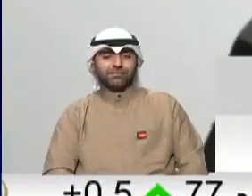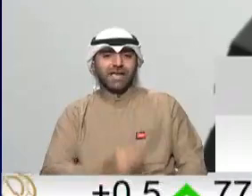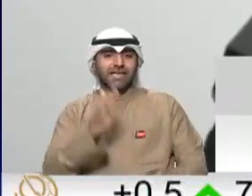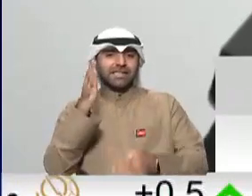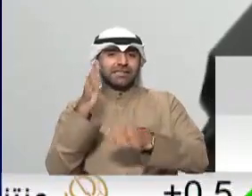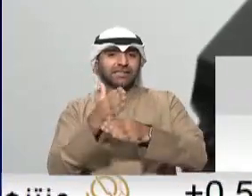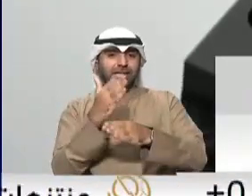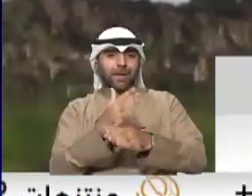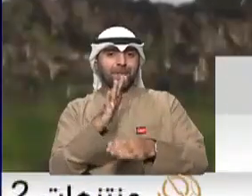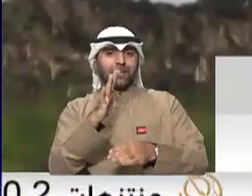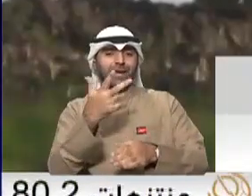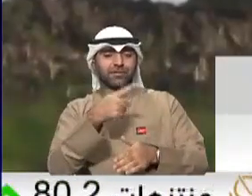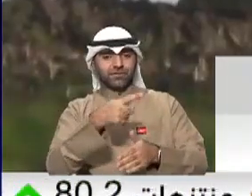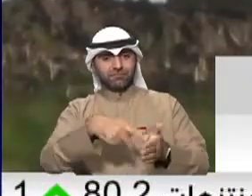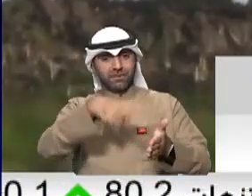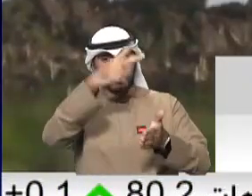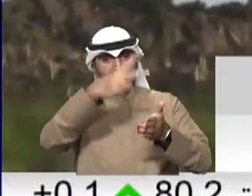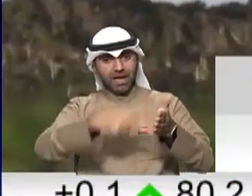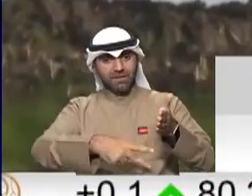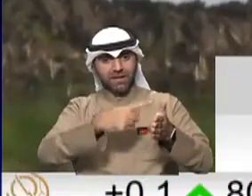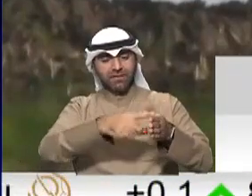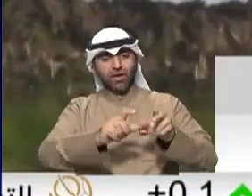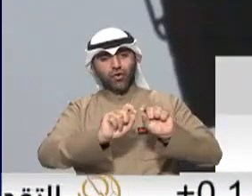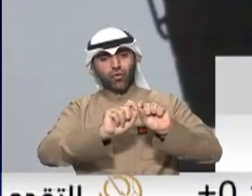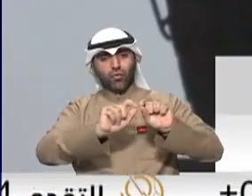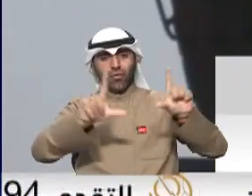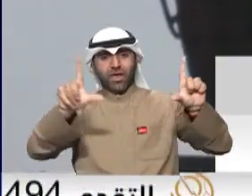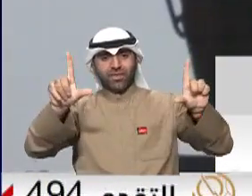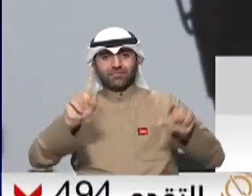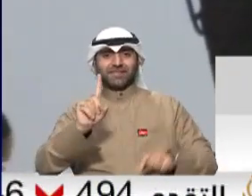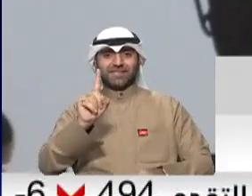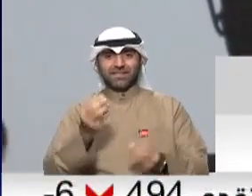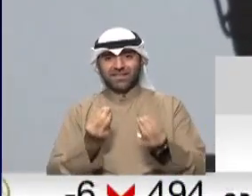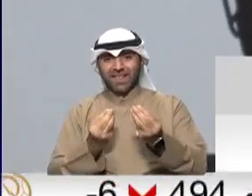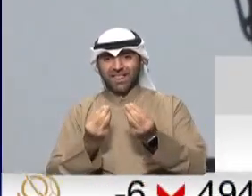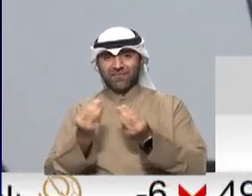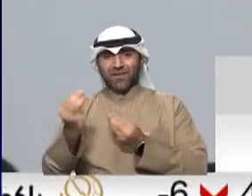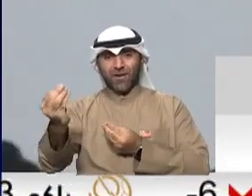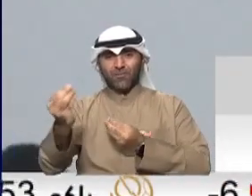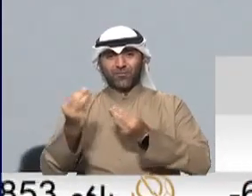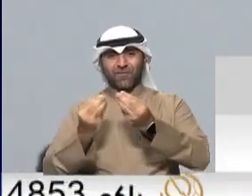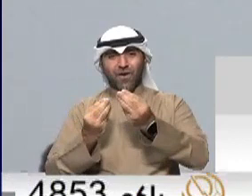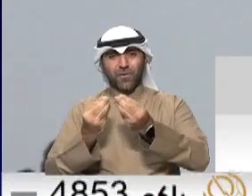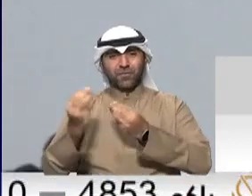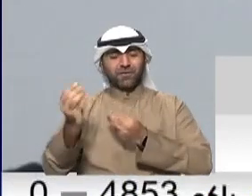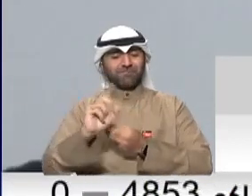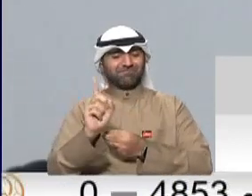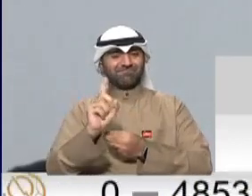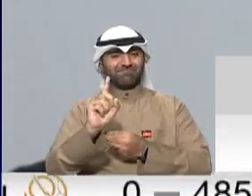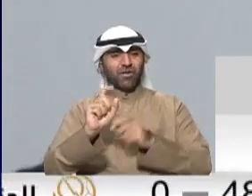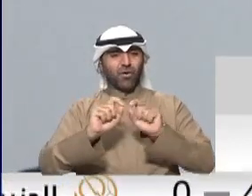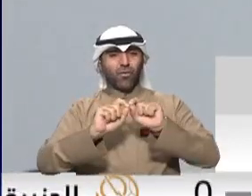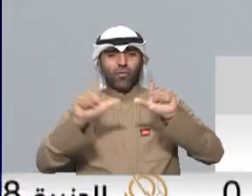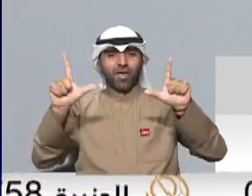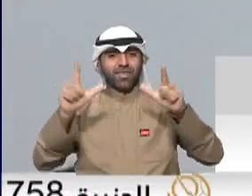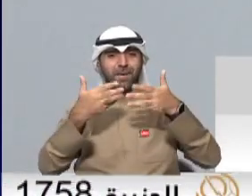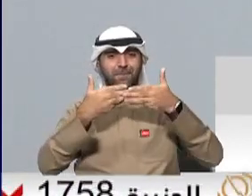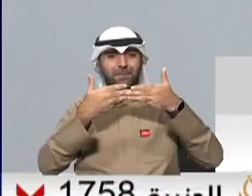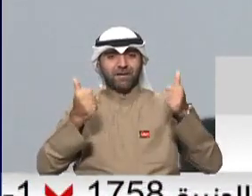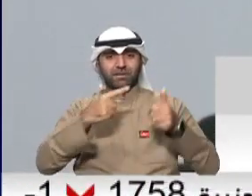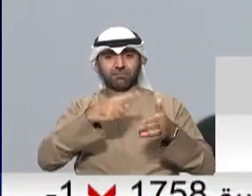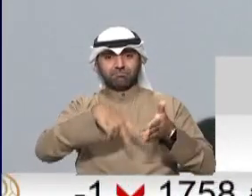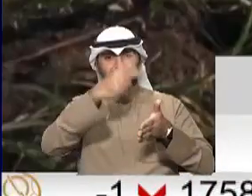معاهدة ستارت في نسختها الأخيرة تم تمديدها في يناير 2021